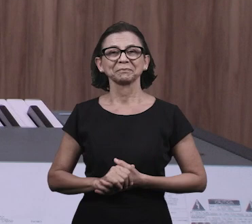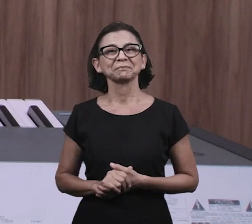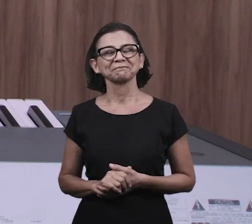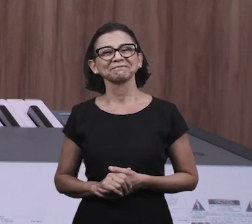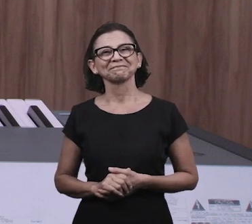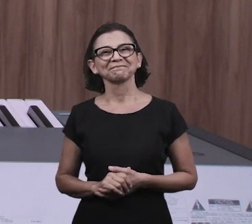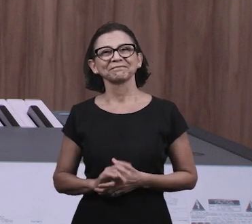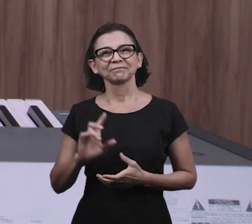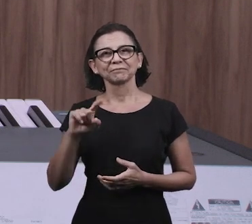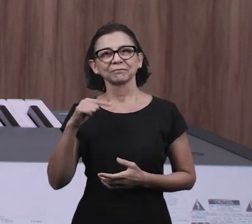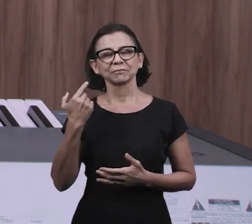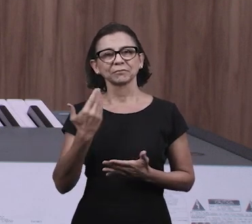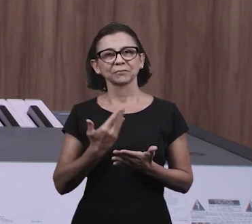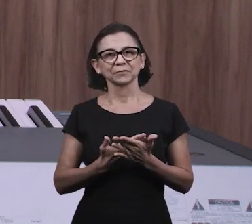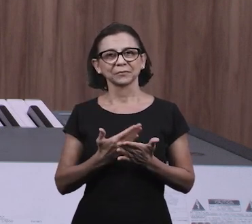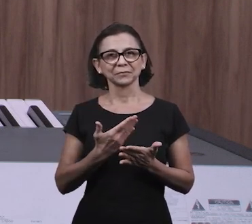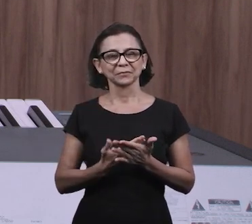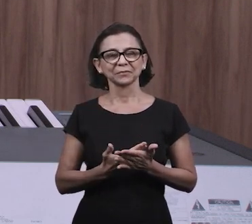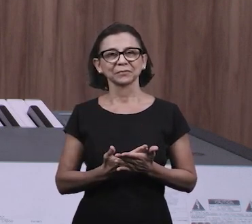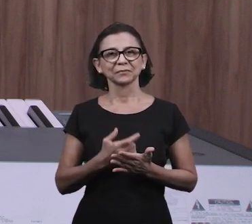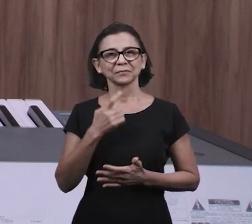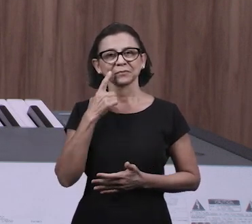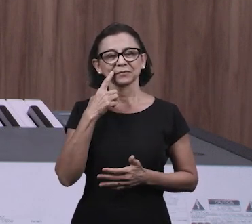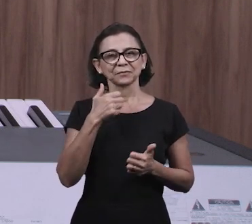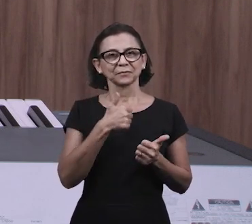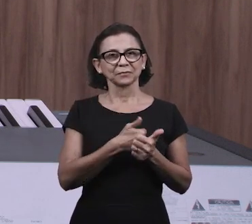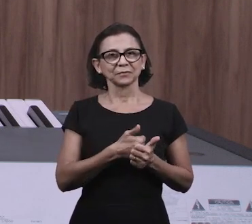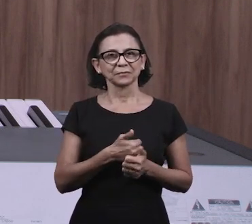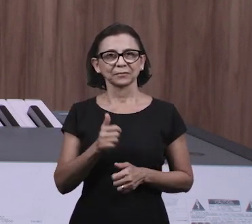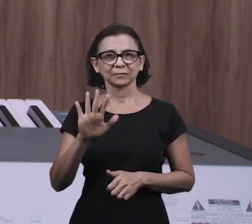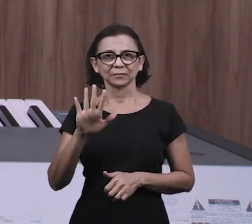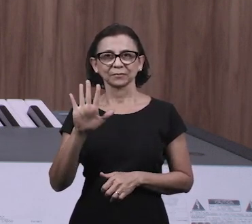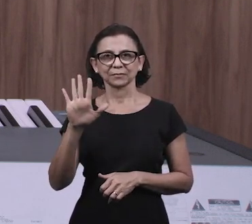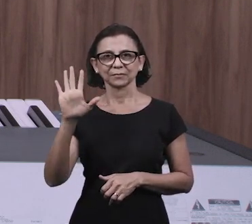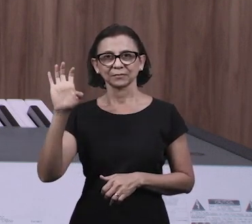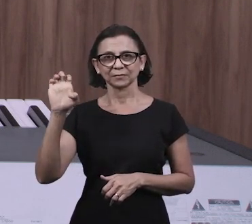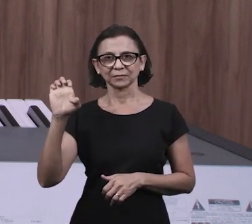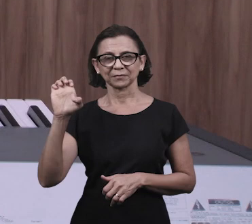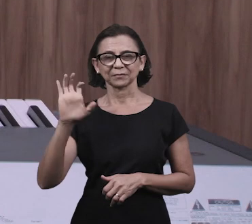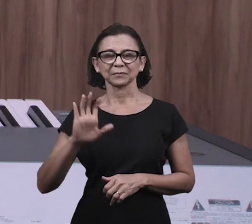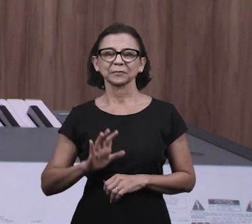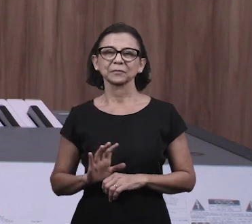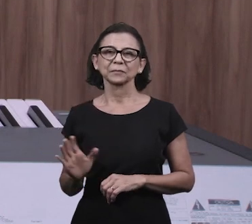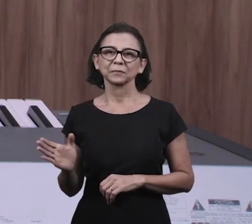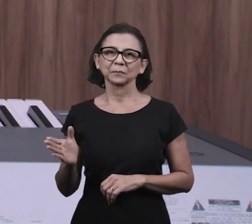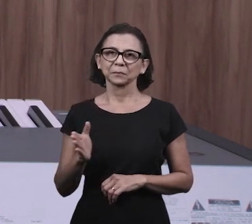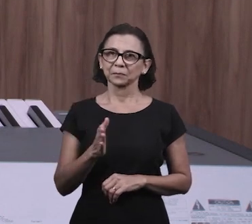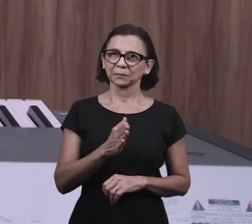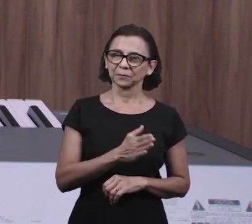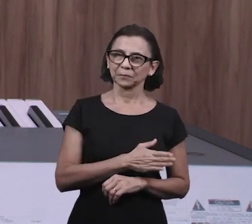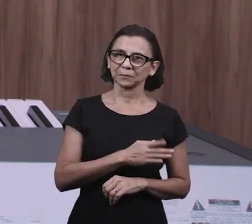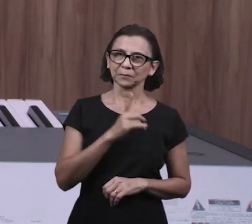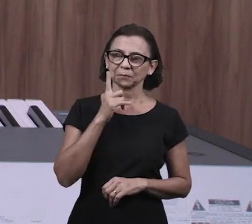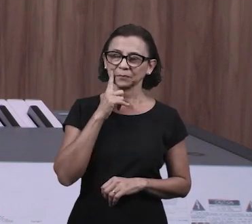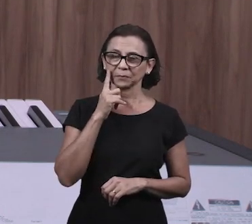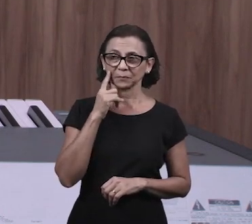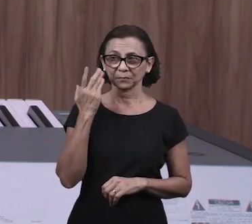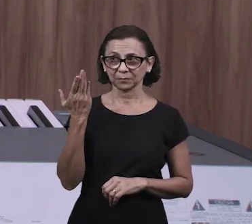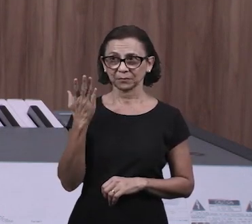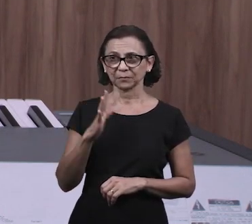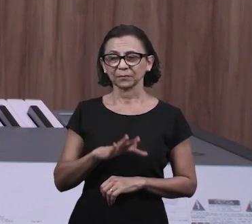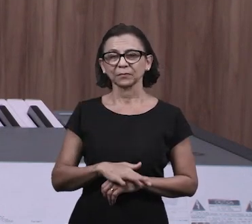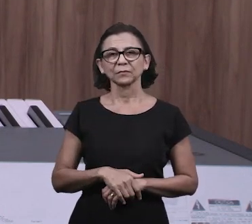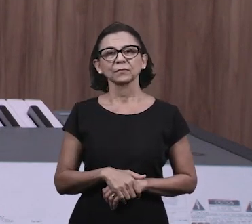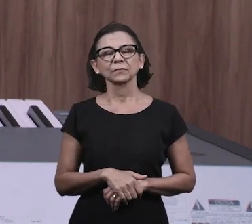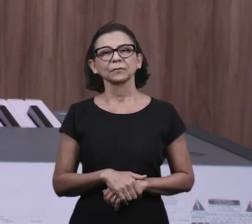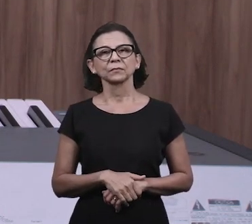flûte avec moi aussi. Et nous allons prendre l'accompagnement de la main gauche. Nous allons faire cette partie.